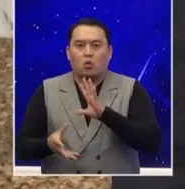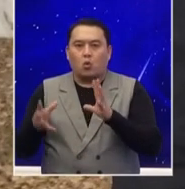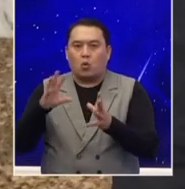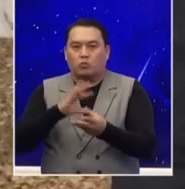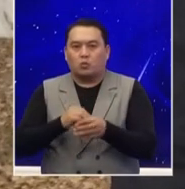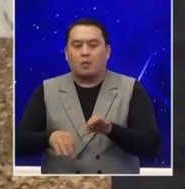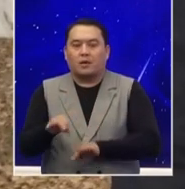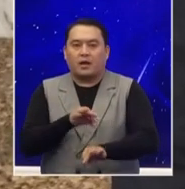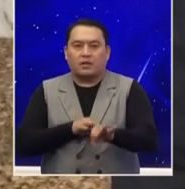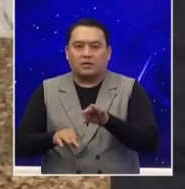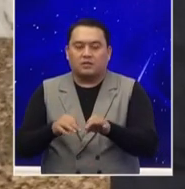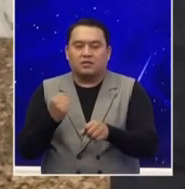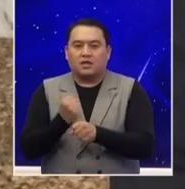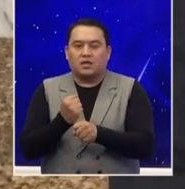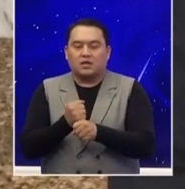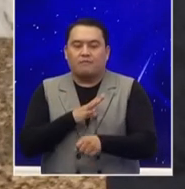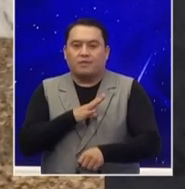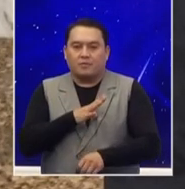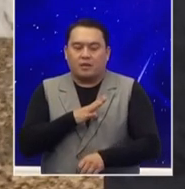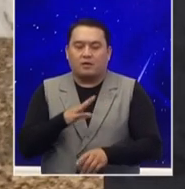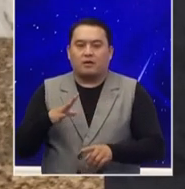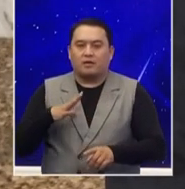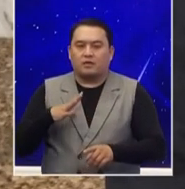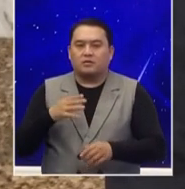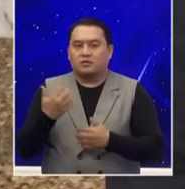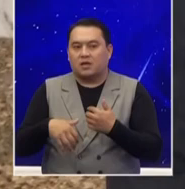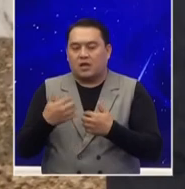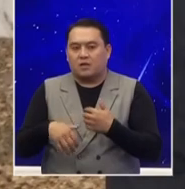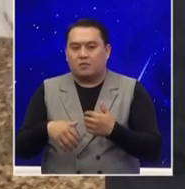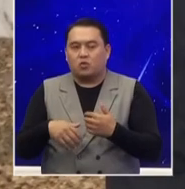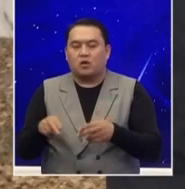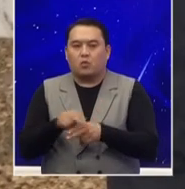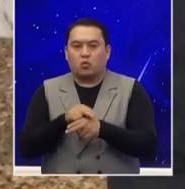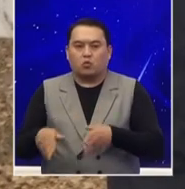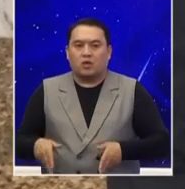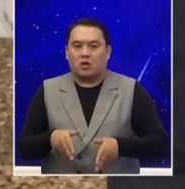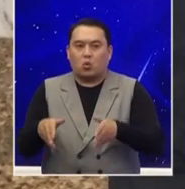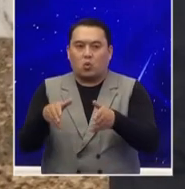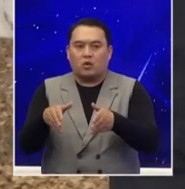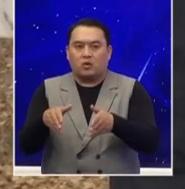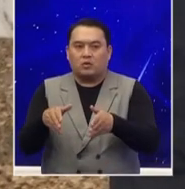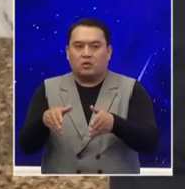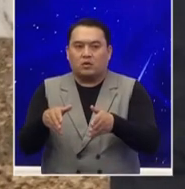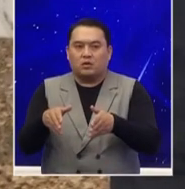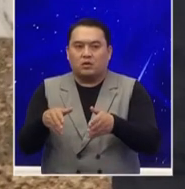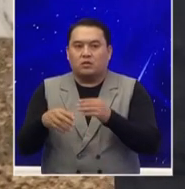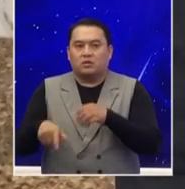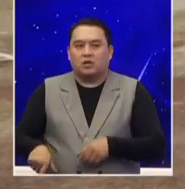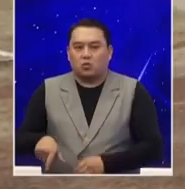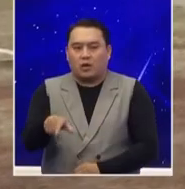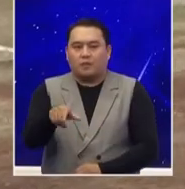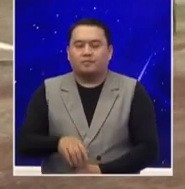проекту были сделаны работы по среднему и текущий ремонт дорог и текущий ремонт тротуара